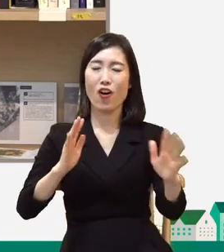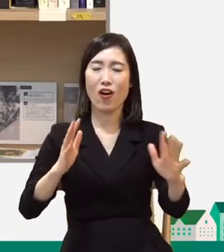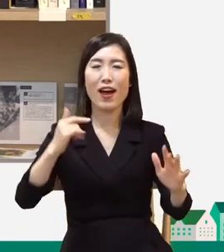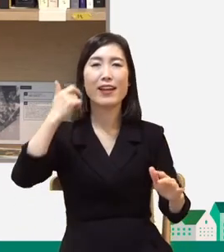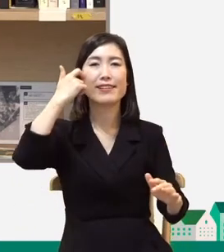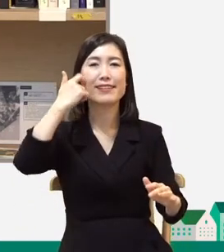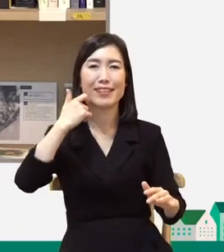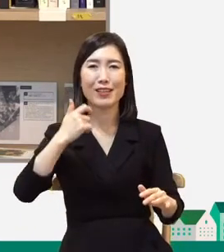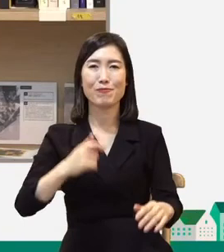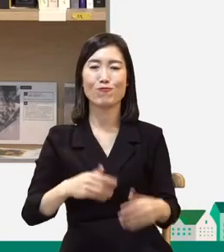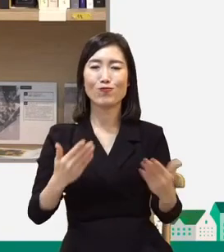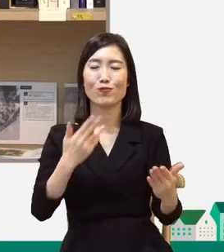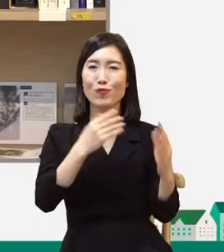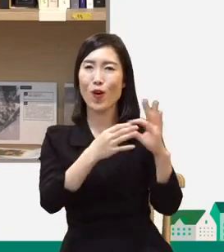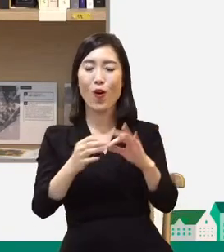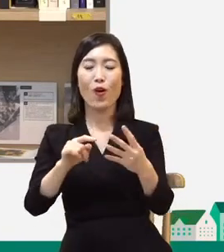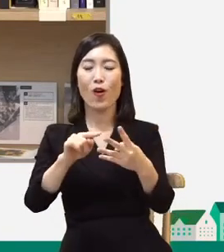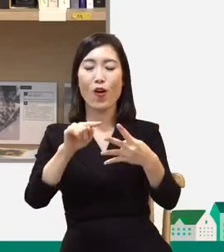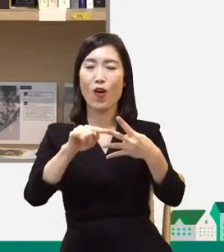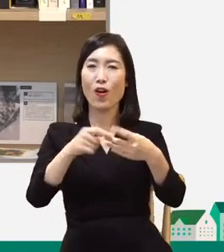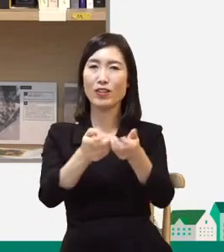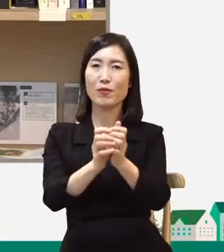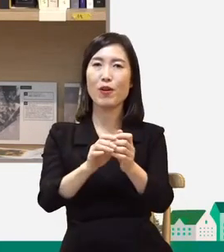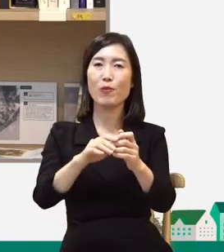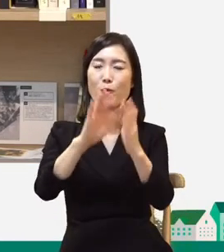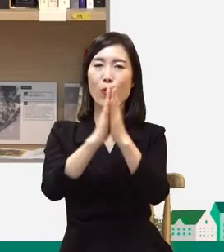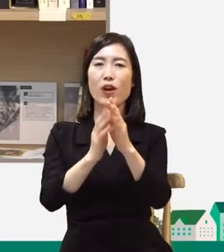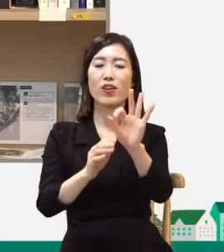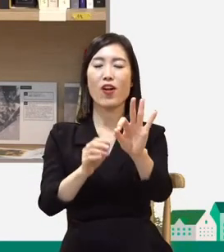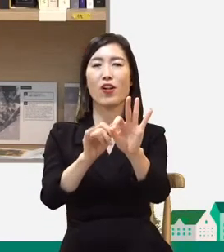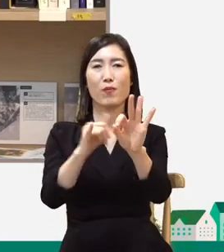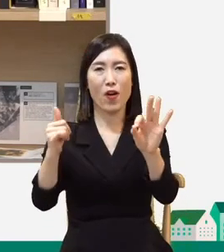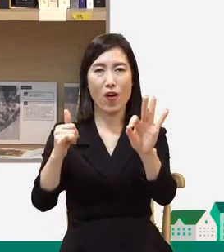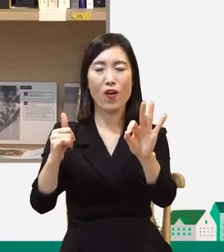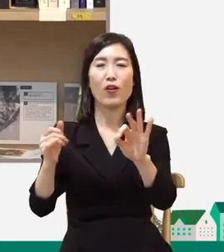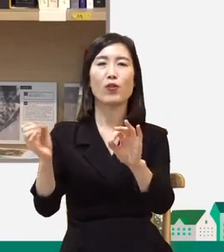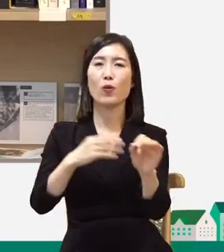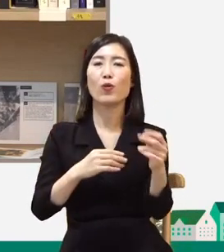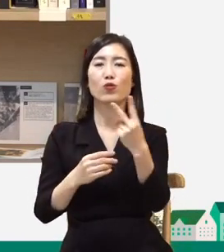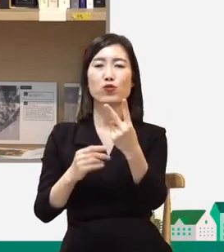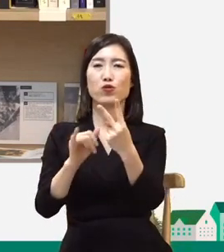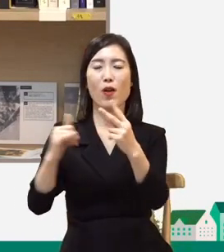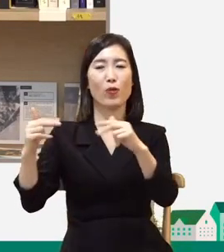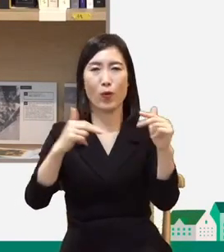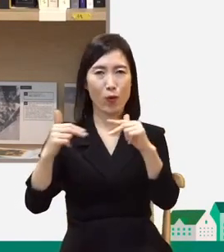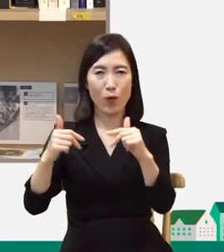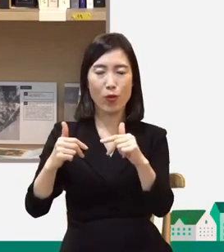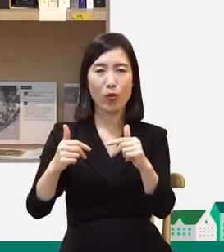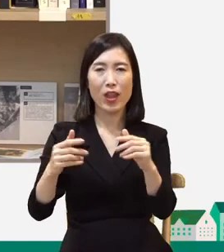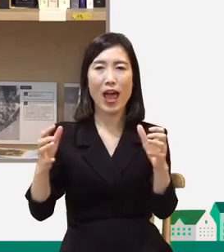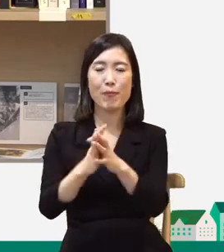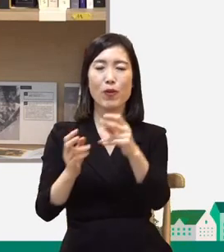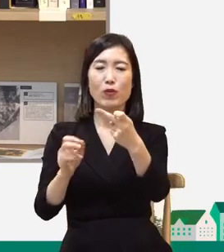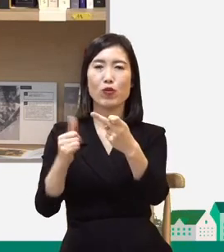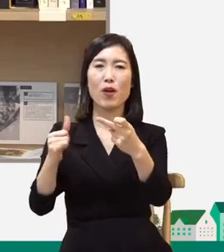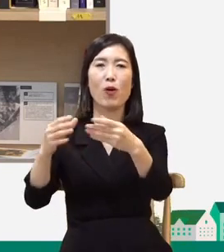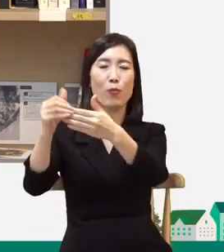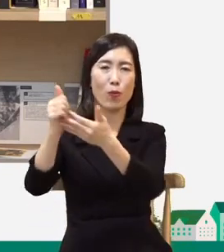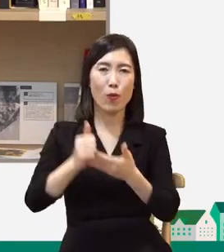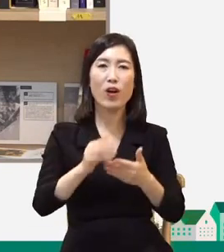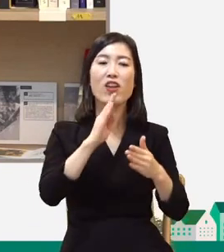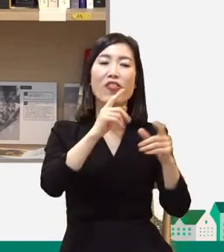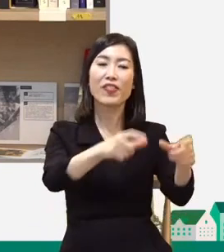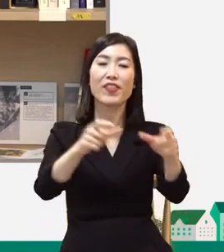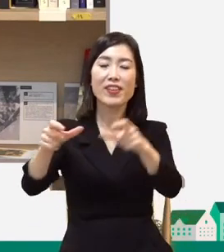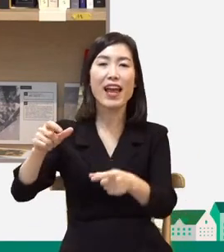아니었나 생각이 듭니다. 총 10분의 연사와 2분의 패널을 모시고 좌장님이 현장의 다양한